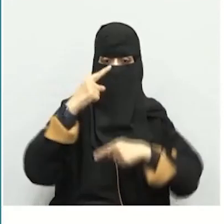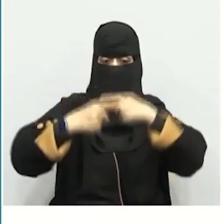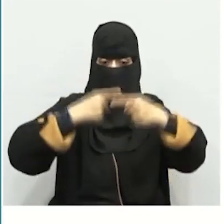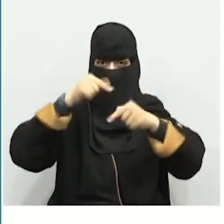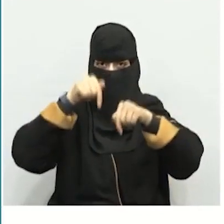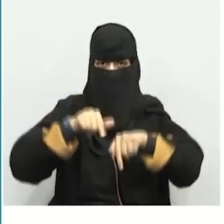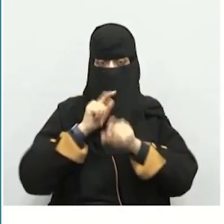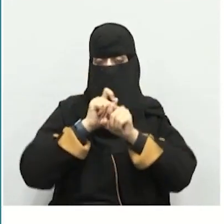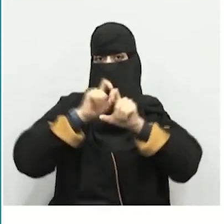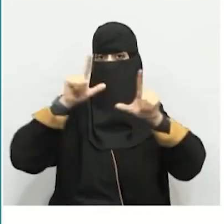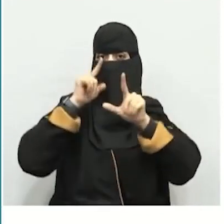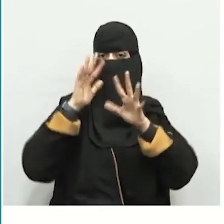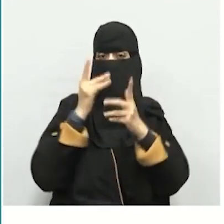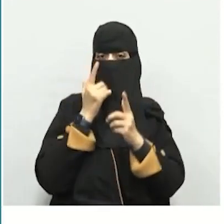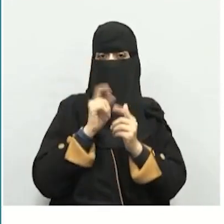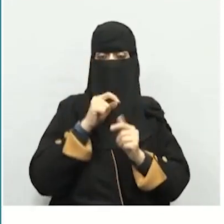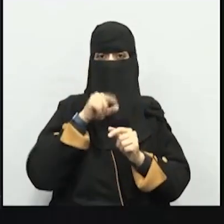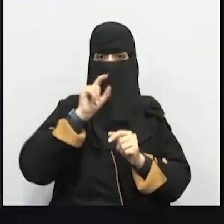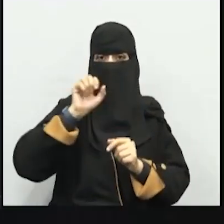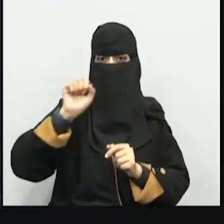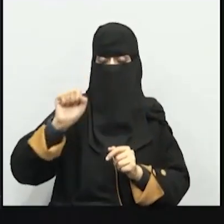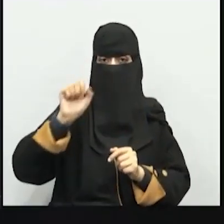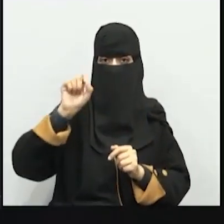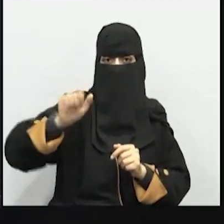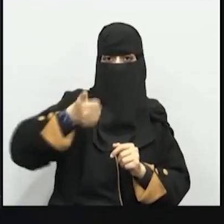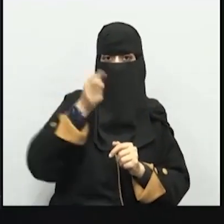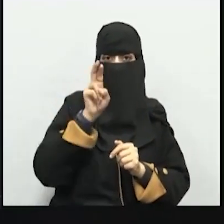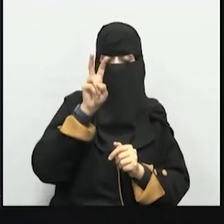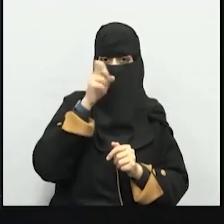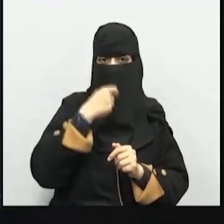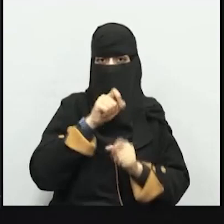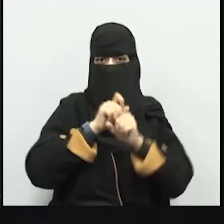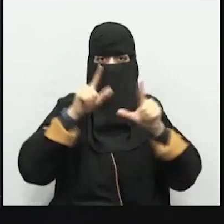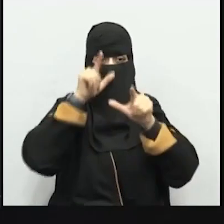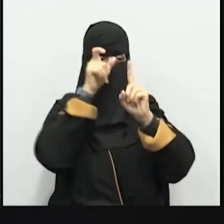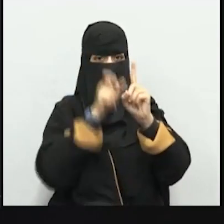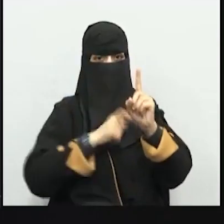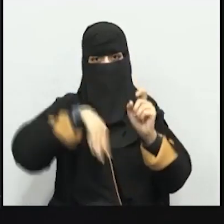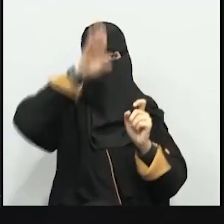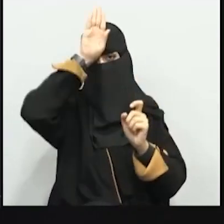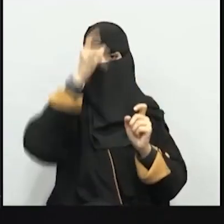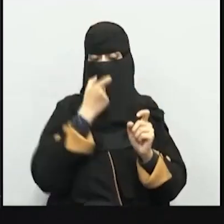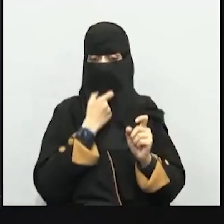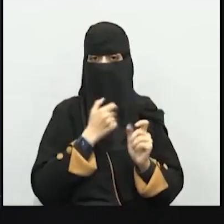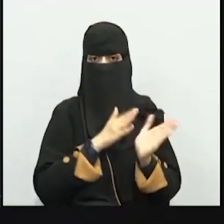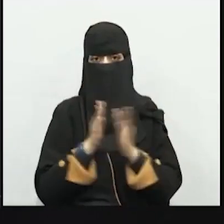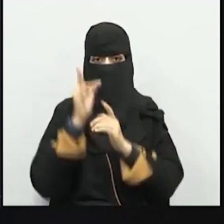الله أبرز سمات شخصية خادم الحرمين الشريفين الملك سلمان بن عبد العزيز حفظه الله.